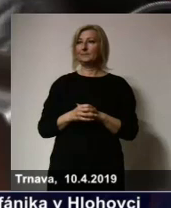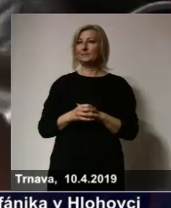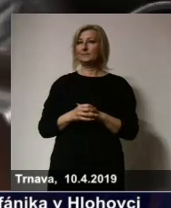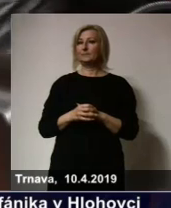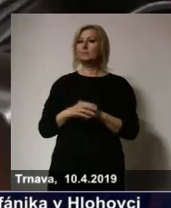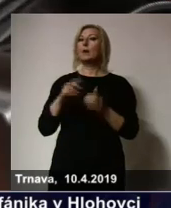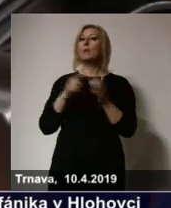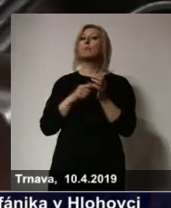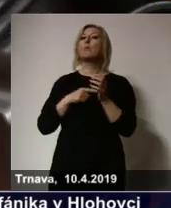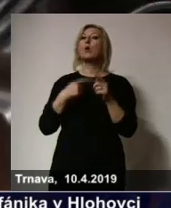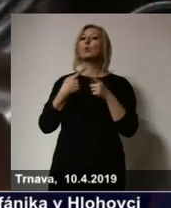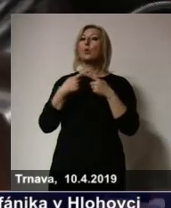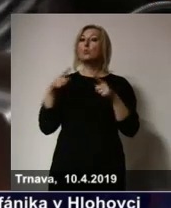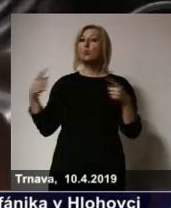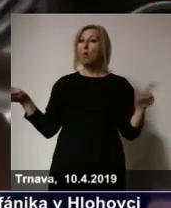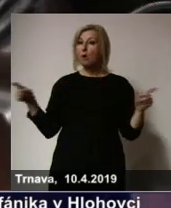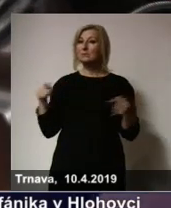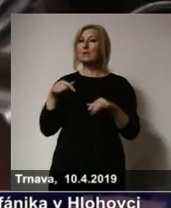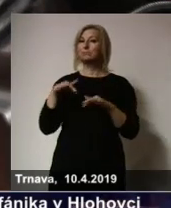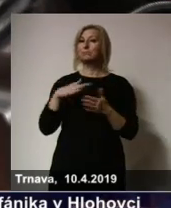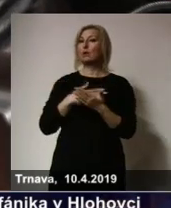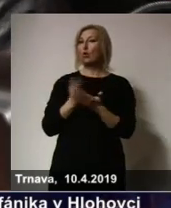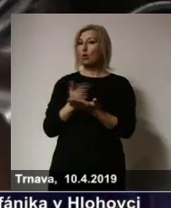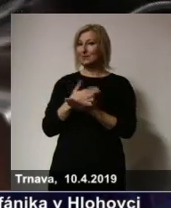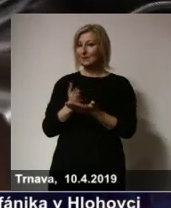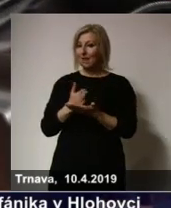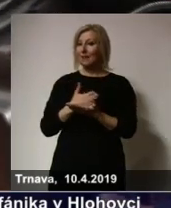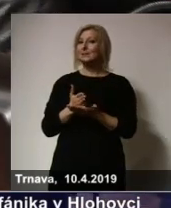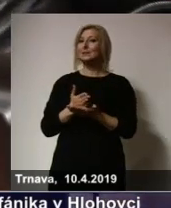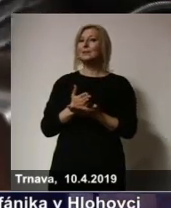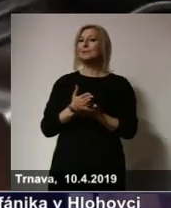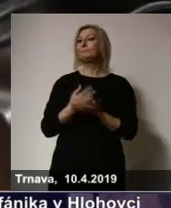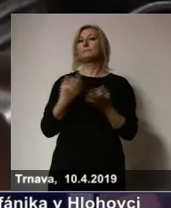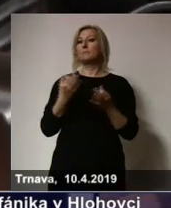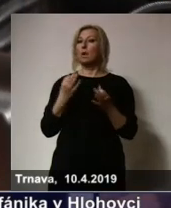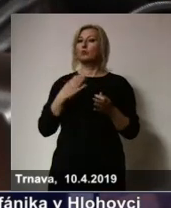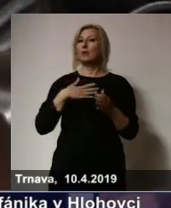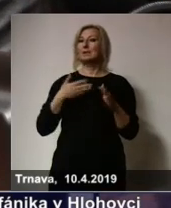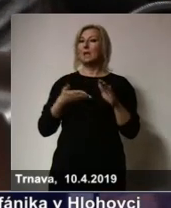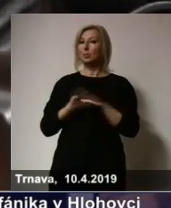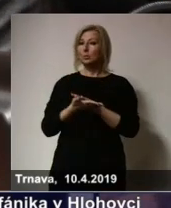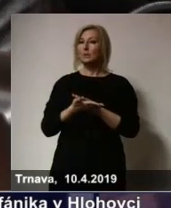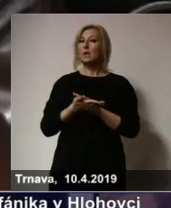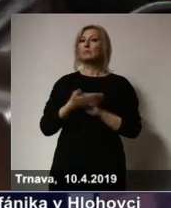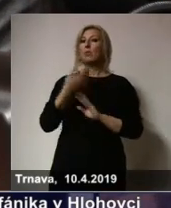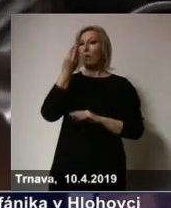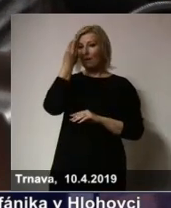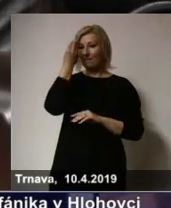je rozdelený vzhľadom na to, že zastupiteľstvo menuje